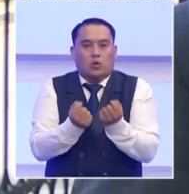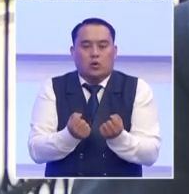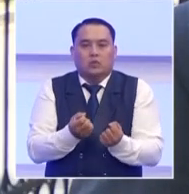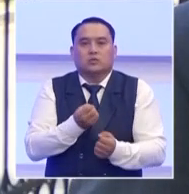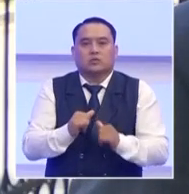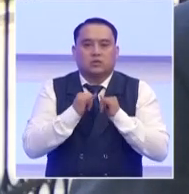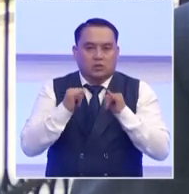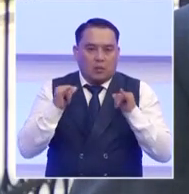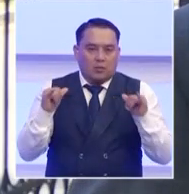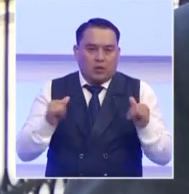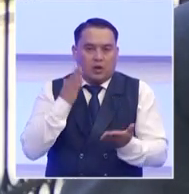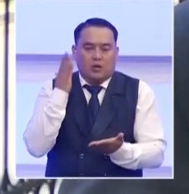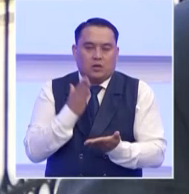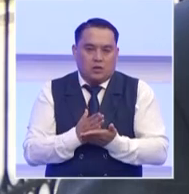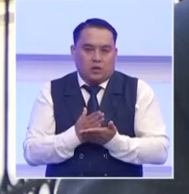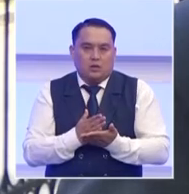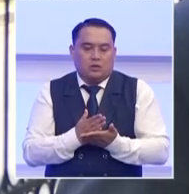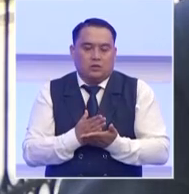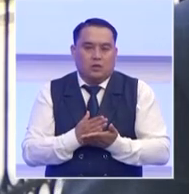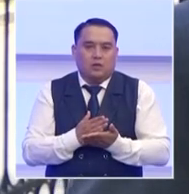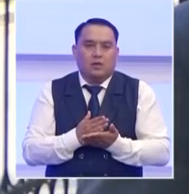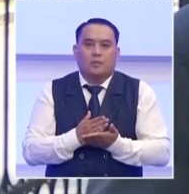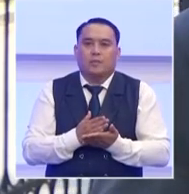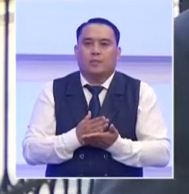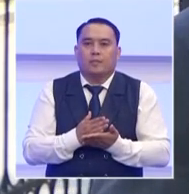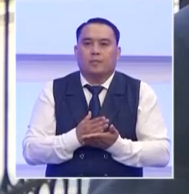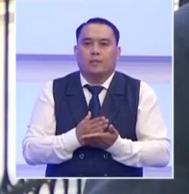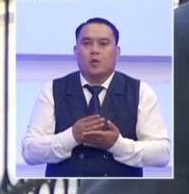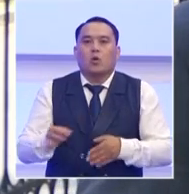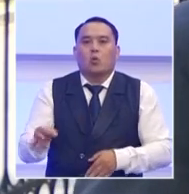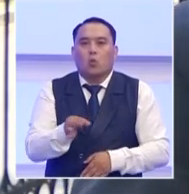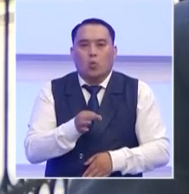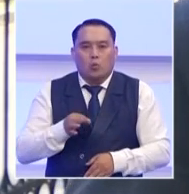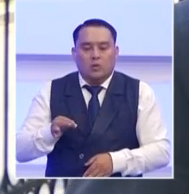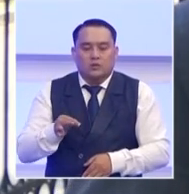жақсы дамып келе жатыр, қарқынды дамып келе жатыр деп айтуға болады. Облысымызда